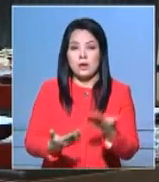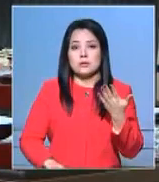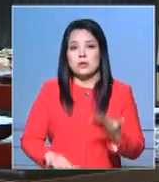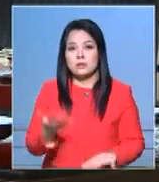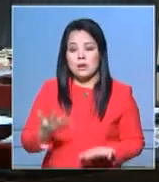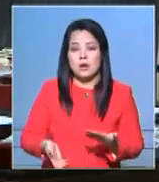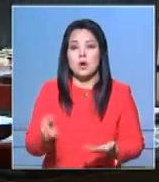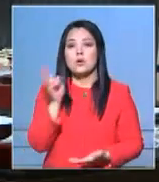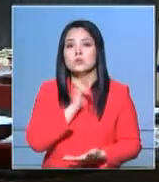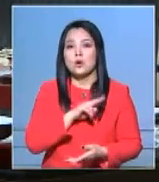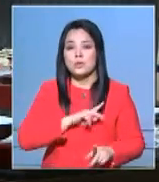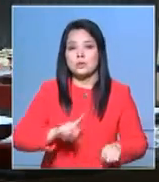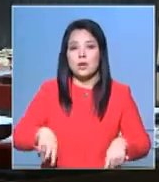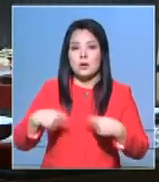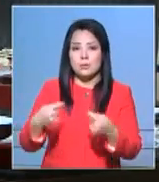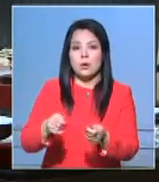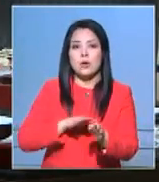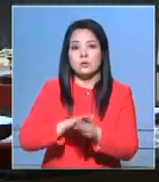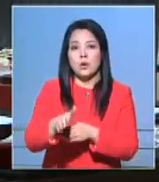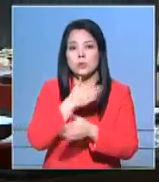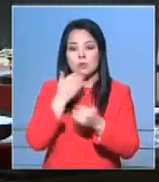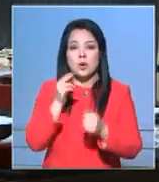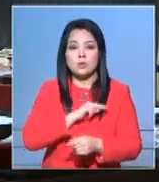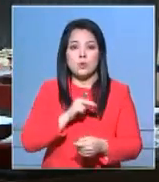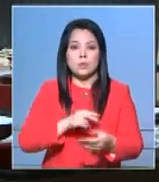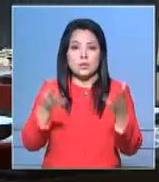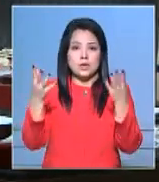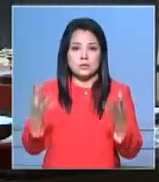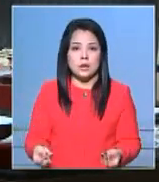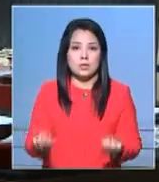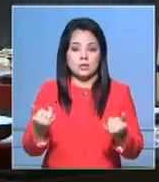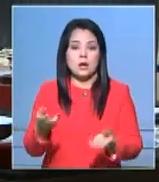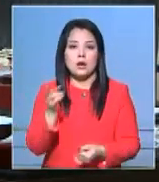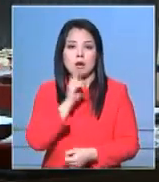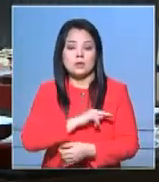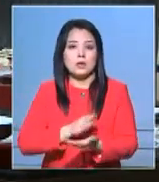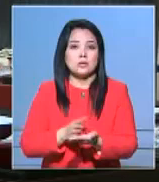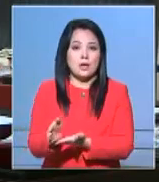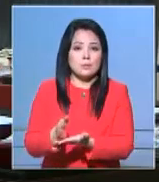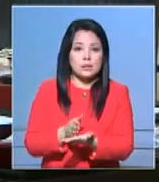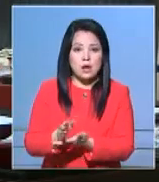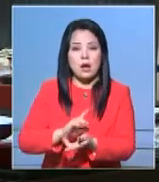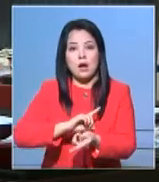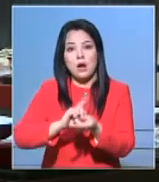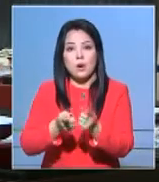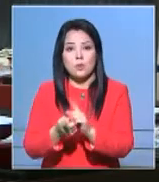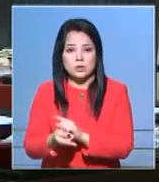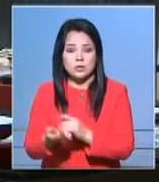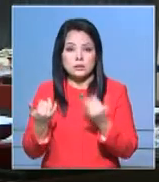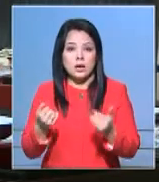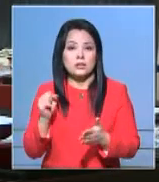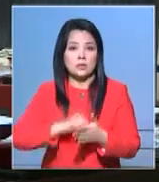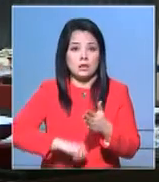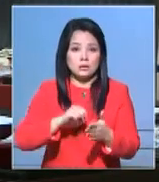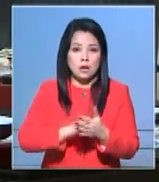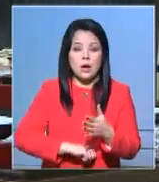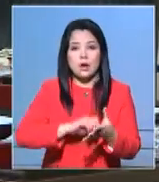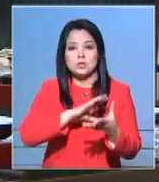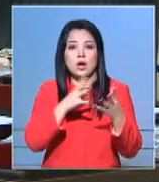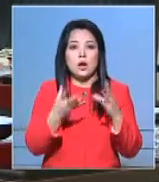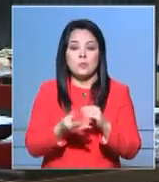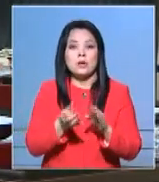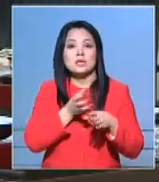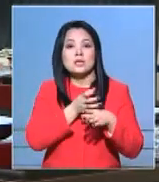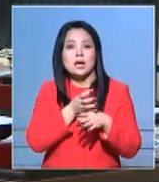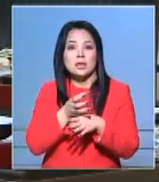емес жұмыс күніне қызметкерлерді ауыстыру себептері болса, немесе